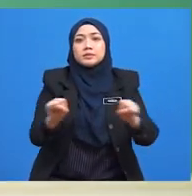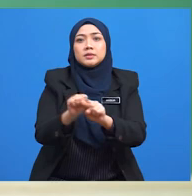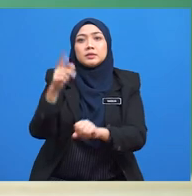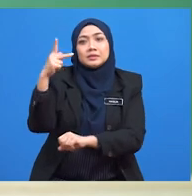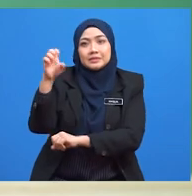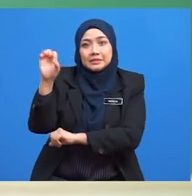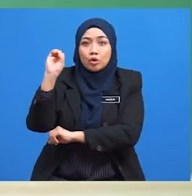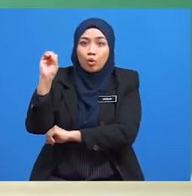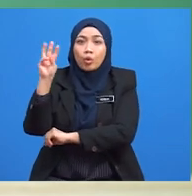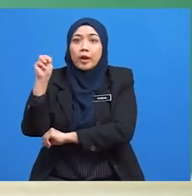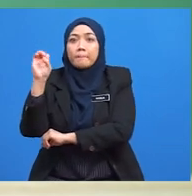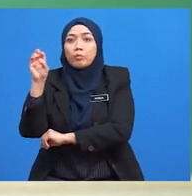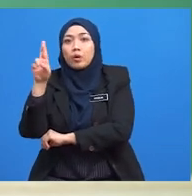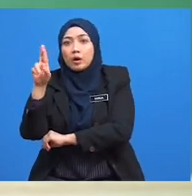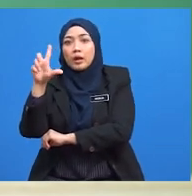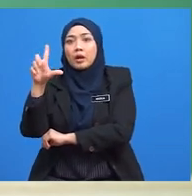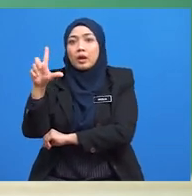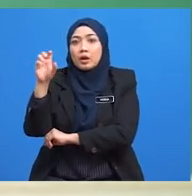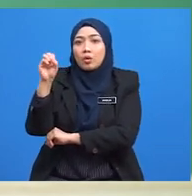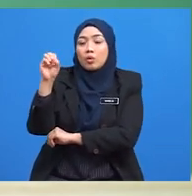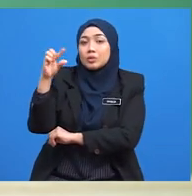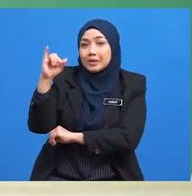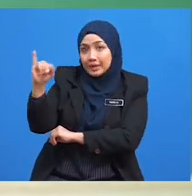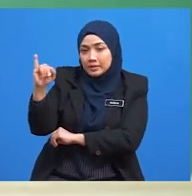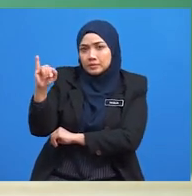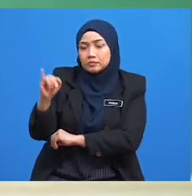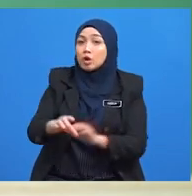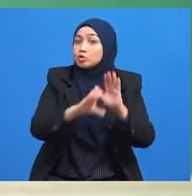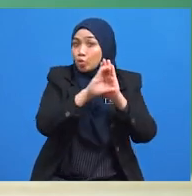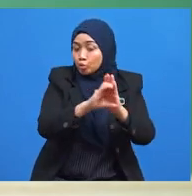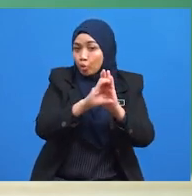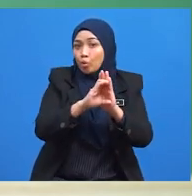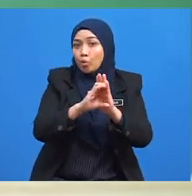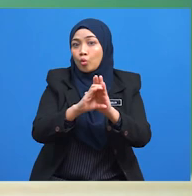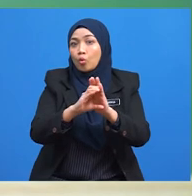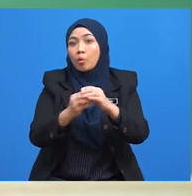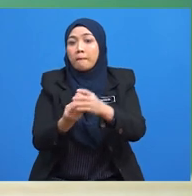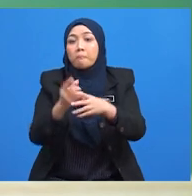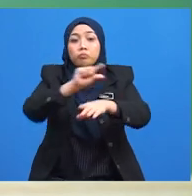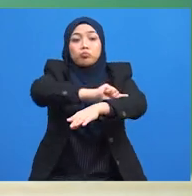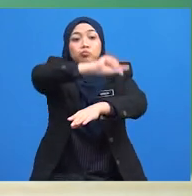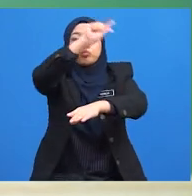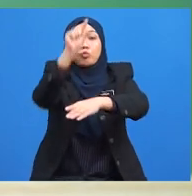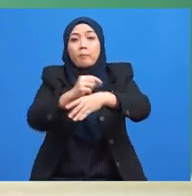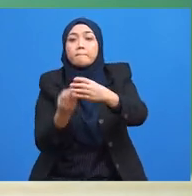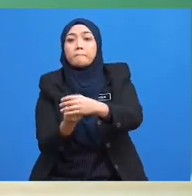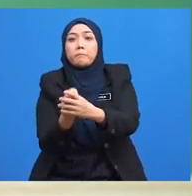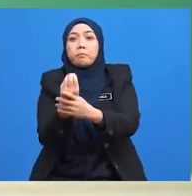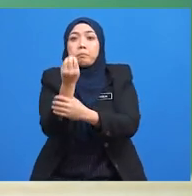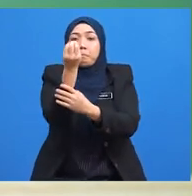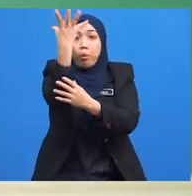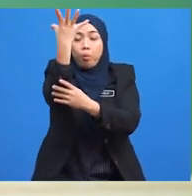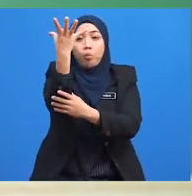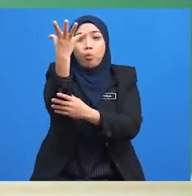geomorfologi. Misalnya, kejadian gunung berapi. Kejadian letusan gunung berapi,